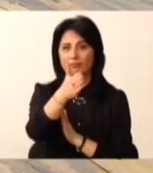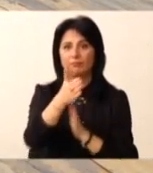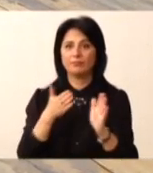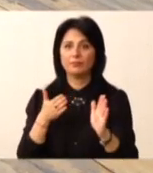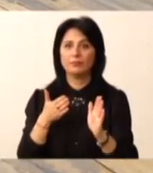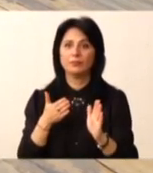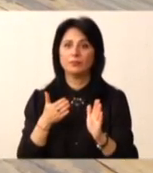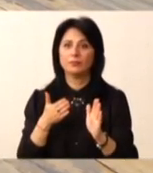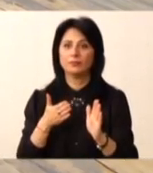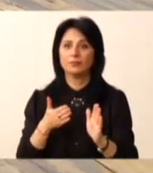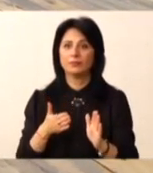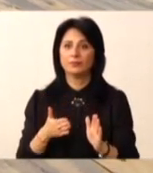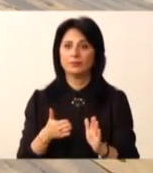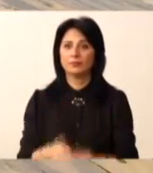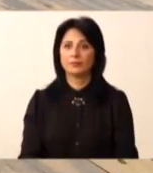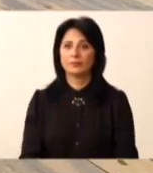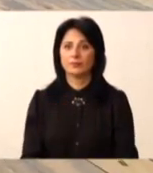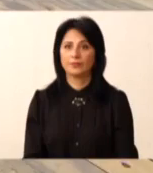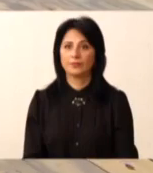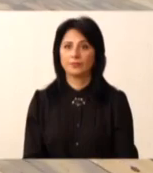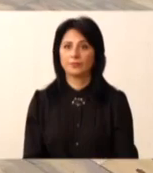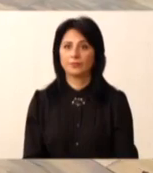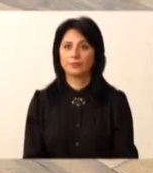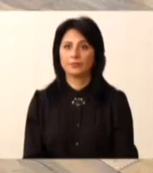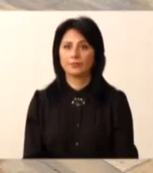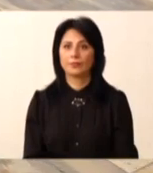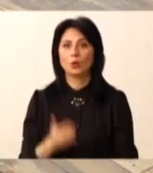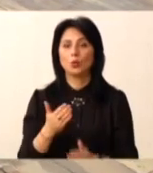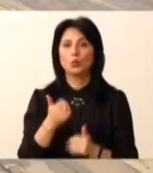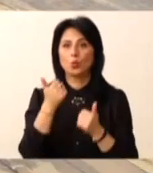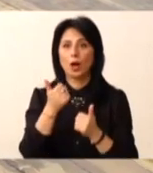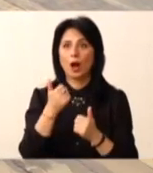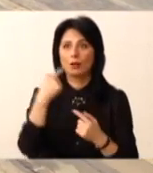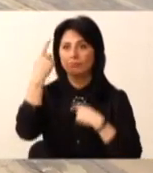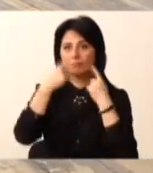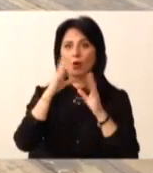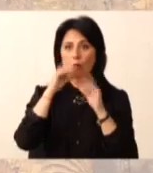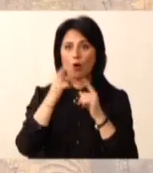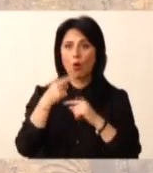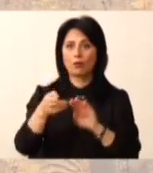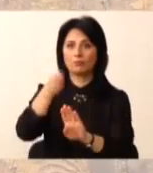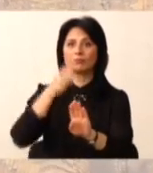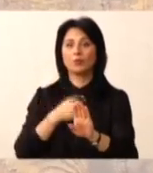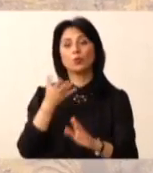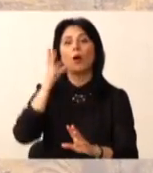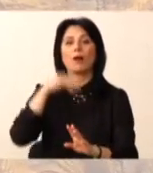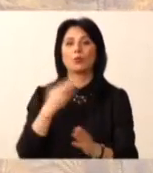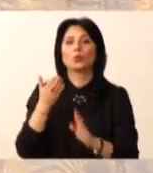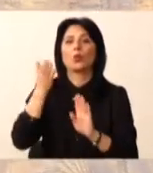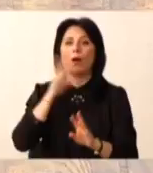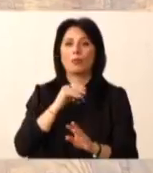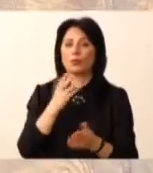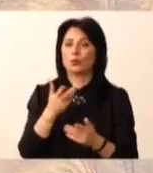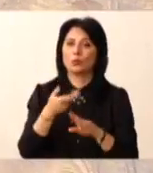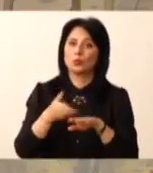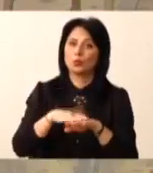ნახეთ, აი ესე. ანუ აქეთ გადმოვიდეთ და იგივე, თუ თქვენ კარგი კოორდინაცია გაქვთ, შეგიძლიათ წახვიდეთ უკანა მიმართულებით.